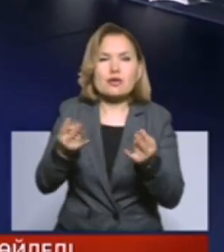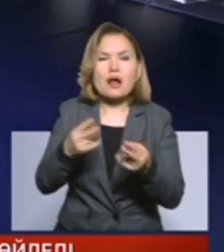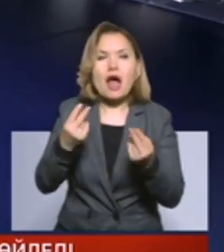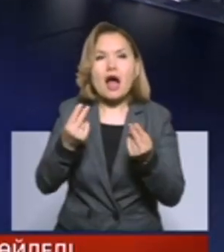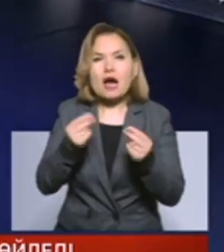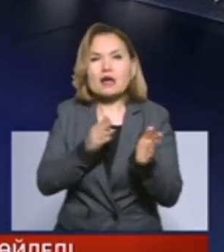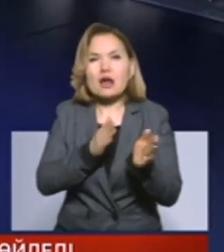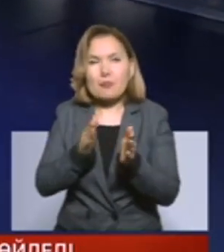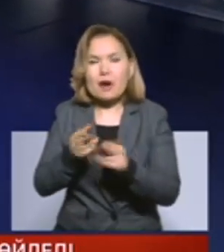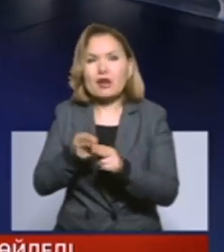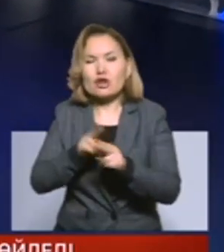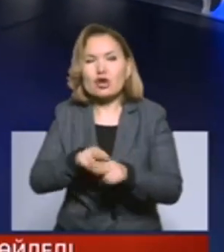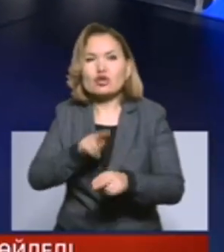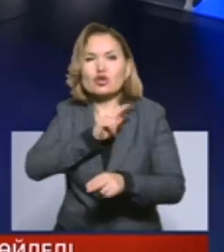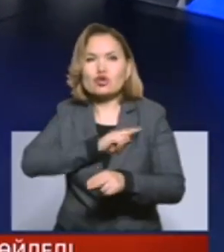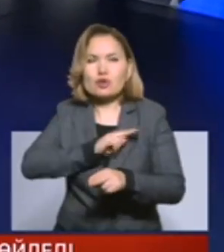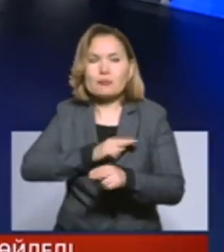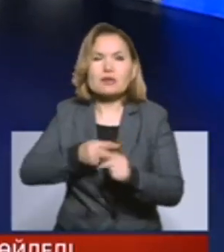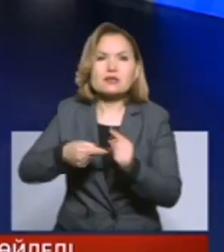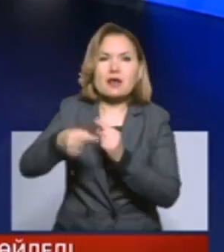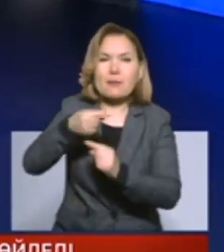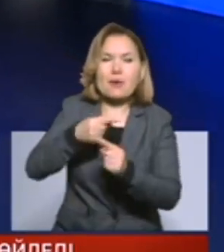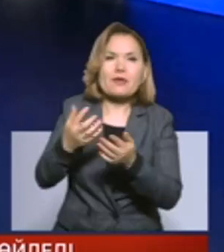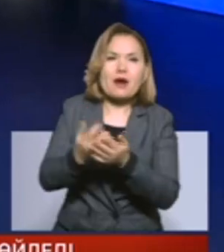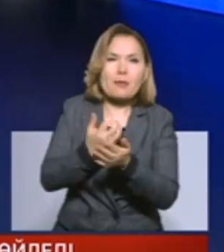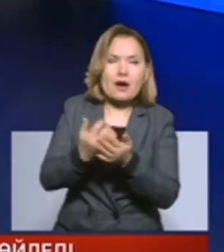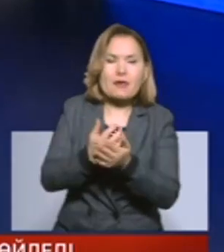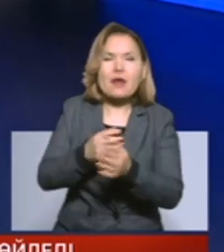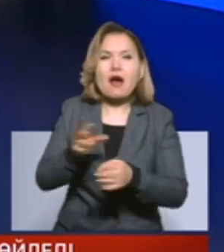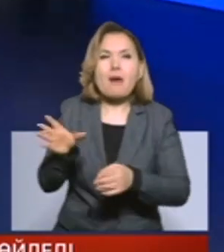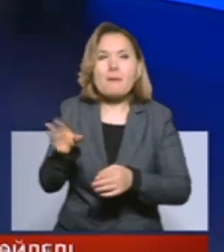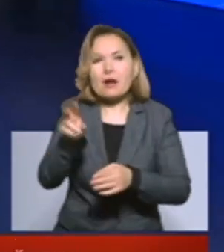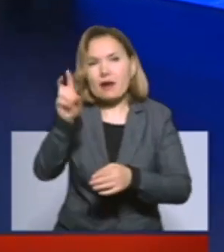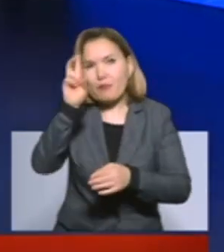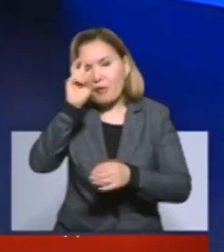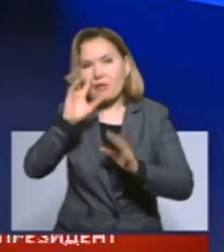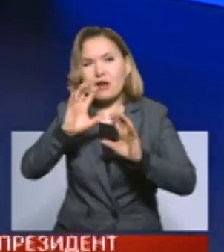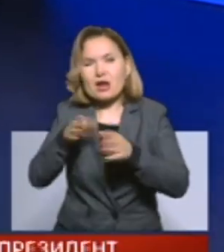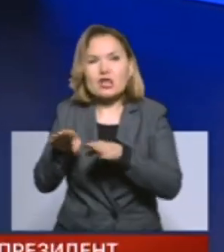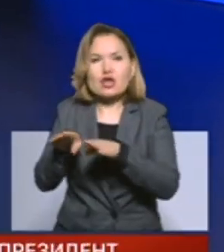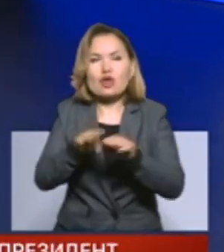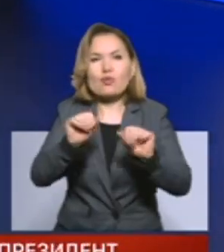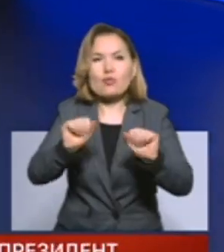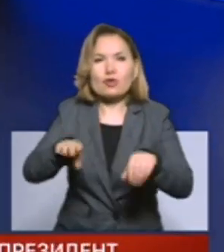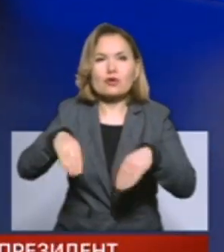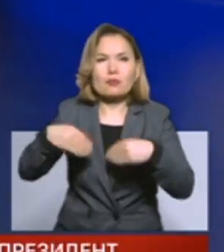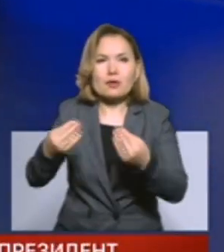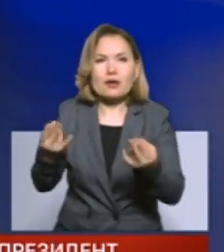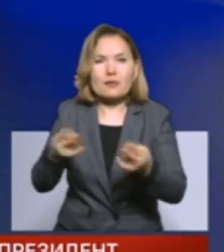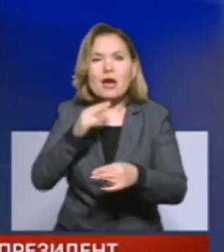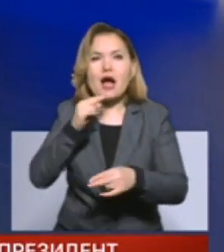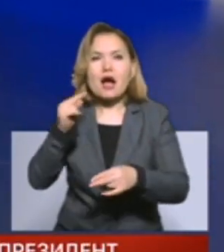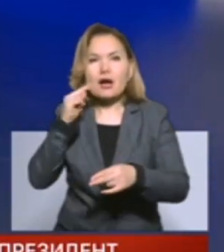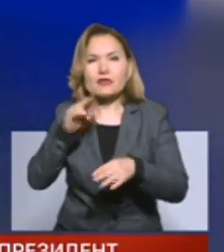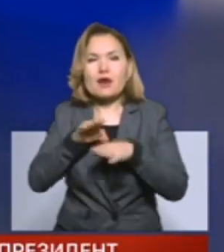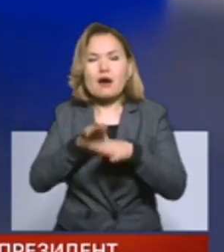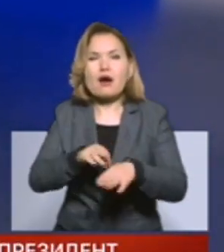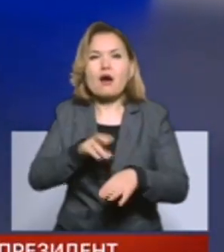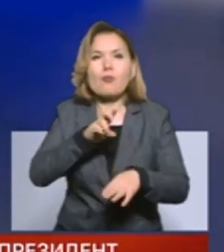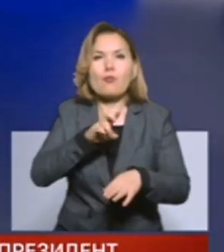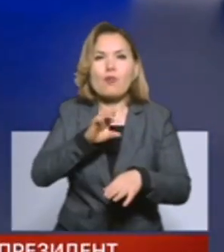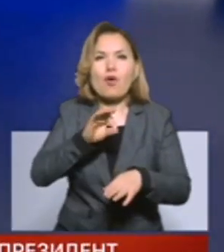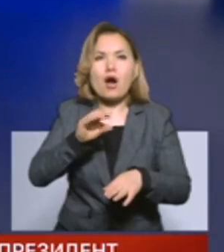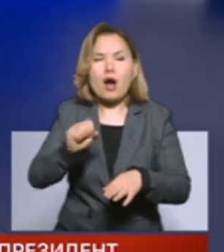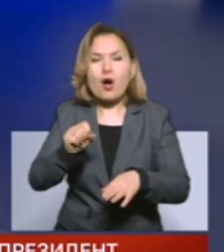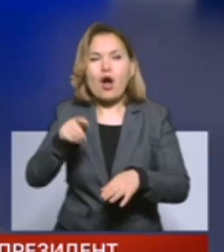жүйесінде тек таңдаулар ғана пайдаға кенелмей, барлық елге тең мүмкіндік берілуі тиіс. Қытайда өтіп жатқан Буау Азия